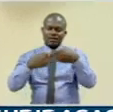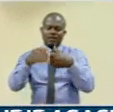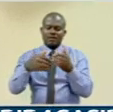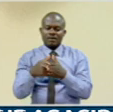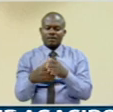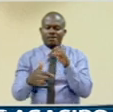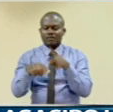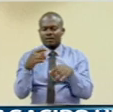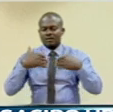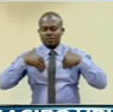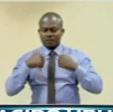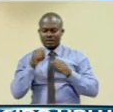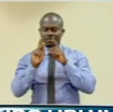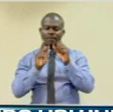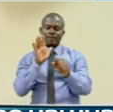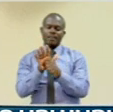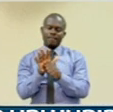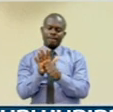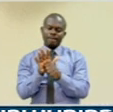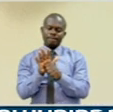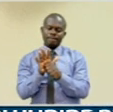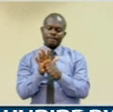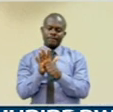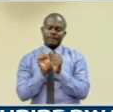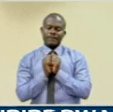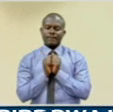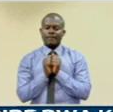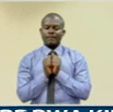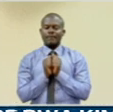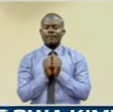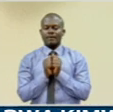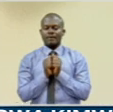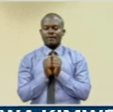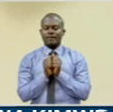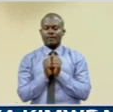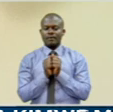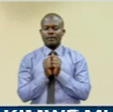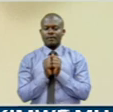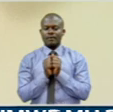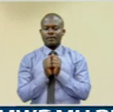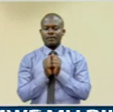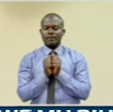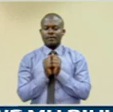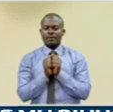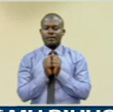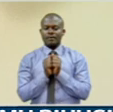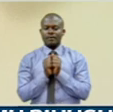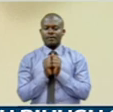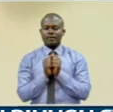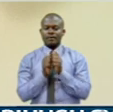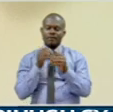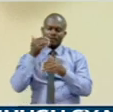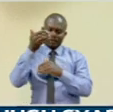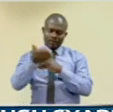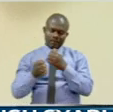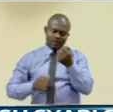guhitana ubuzima bw'abatari bakeye. Dukomeza hano. Iki ni cyo gituma yo gushyigikira